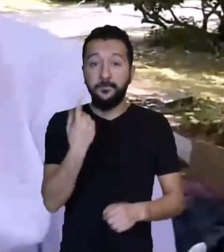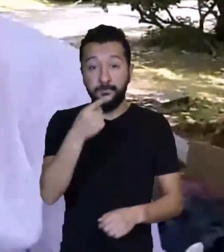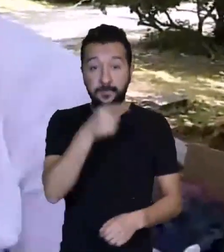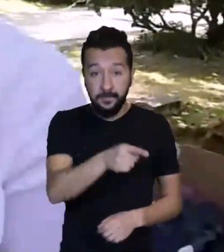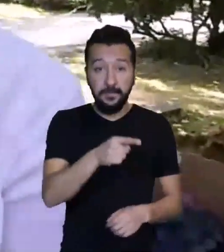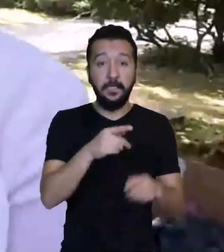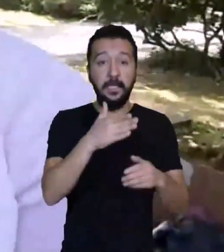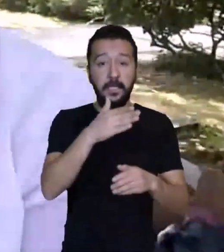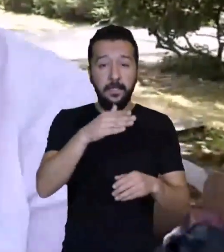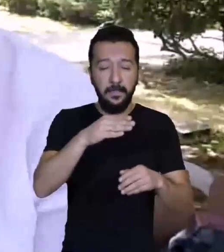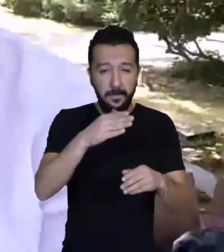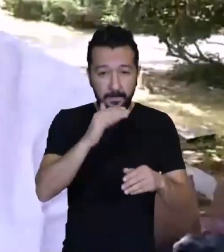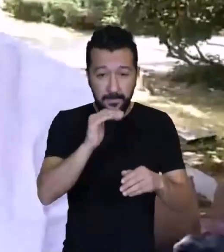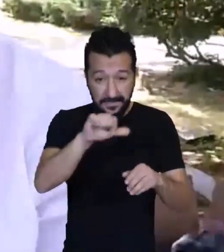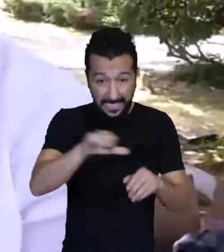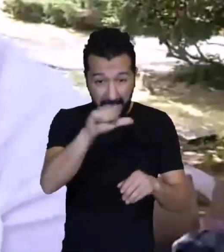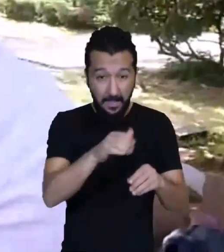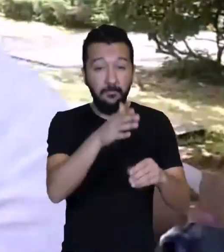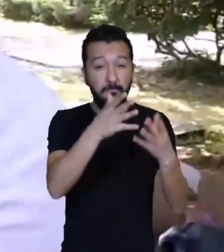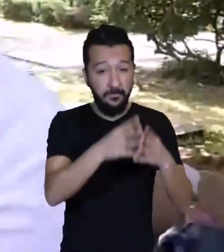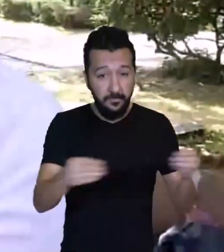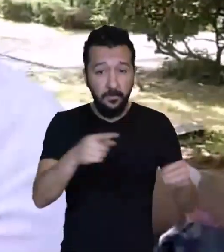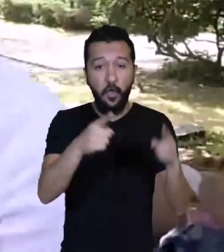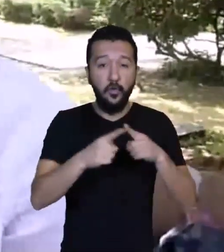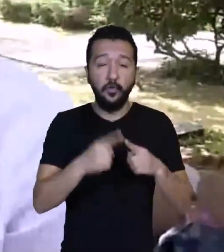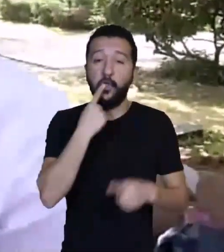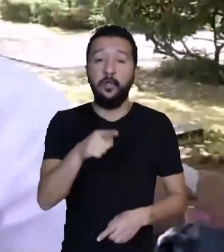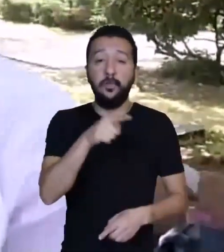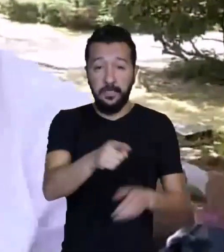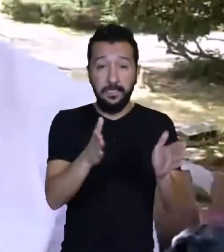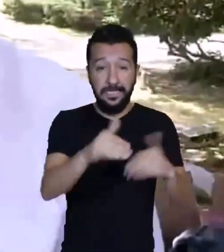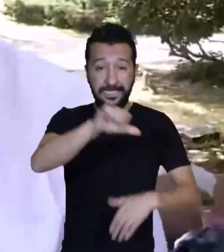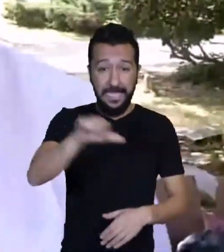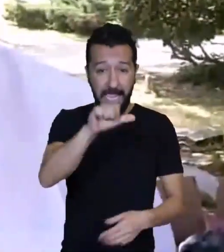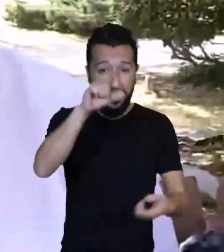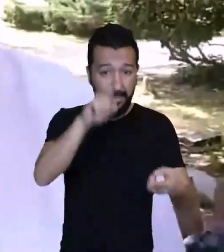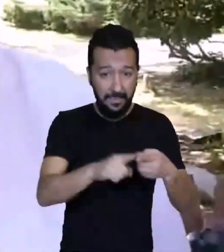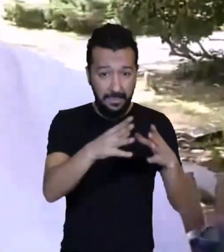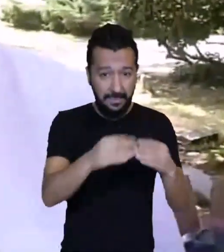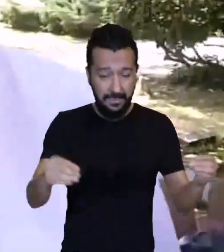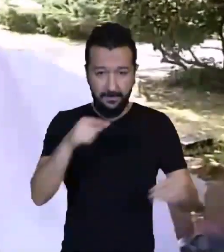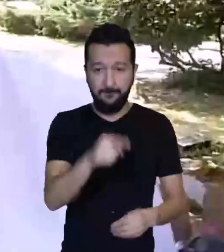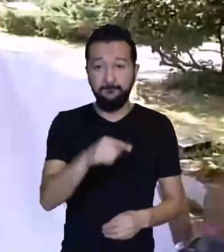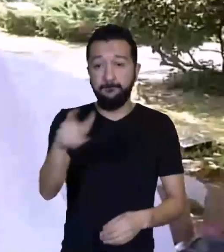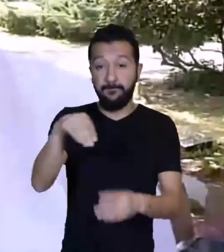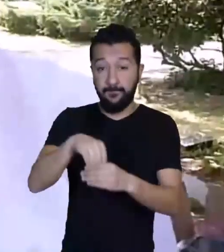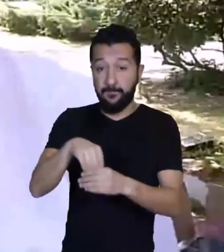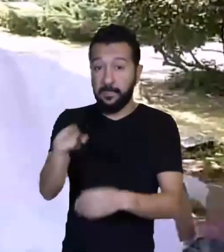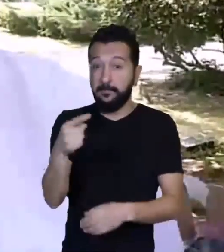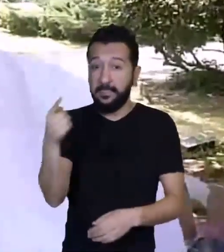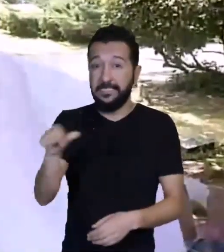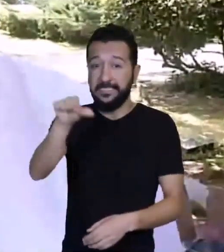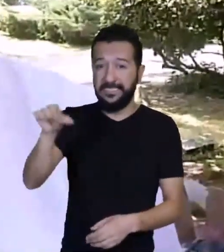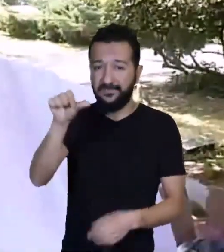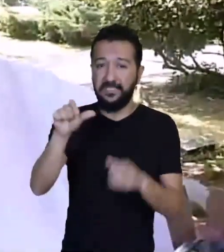Bir tane margarini erittim. Ölçüler çok düzgün değil. O yüzden ölçüleri söylemeyeyim. Margarini erittim. İçine biraz da